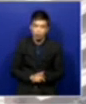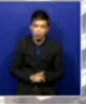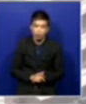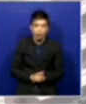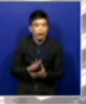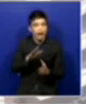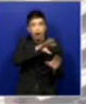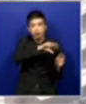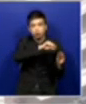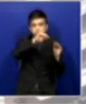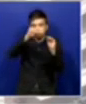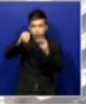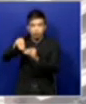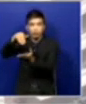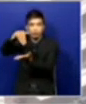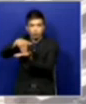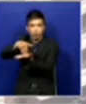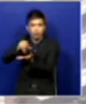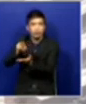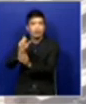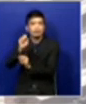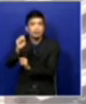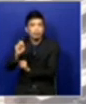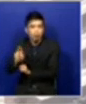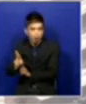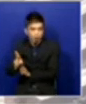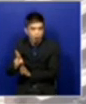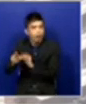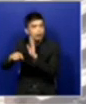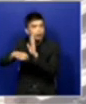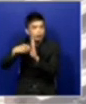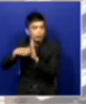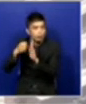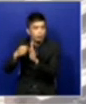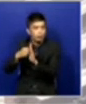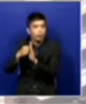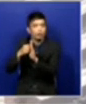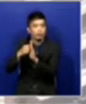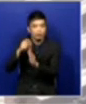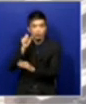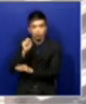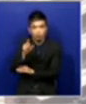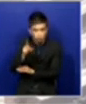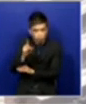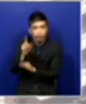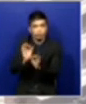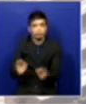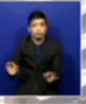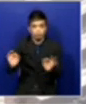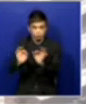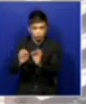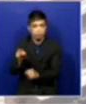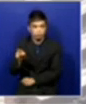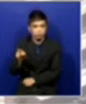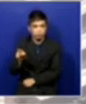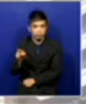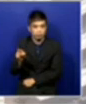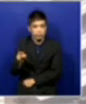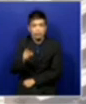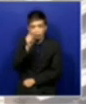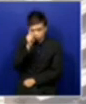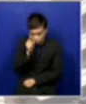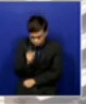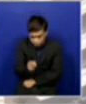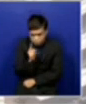รองจ่ายเพื่อเหตุฉุกเฉินหรือจำเป็นเป็นหลักครับท่านประธานครับจริงอยู่ครับ